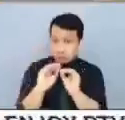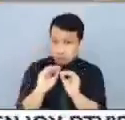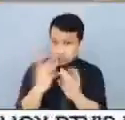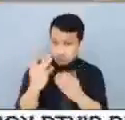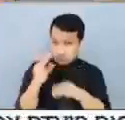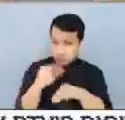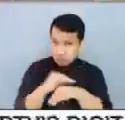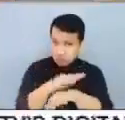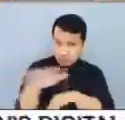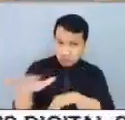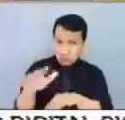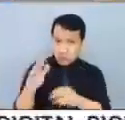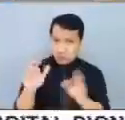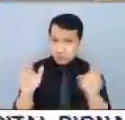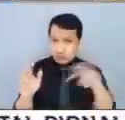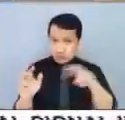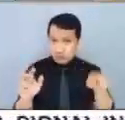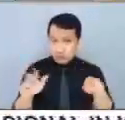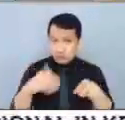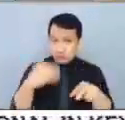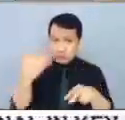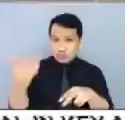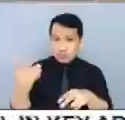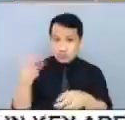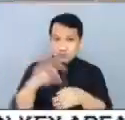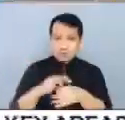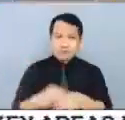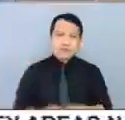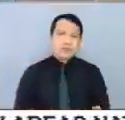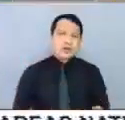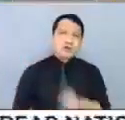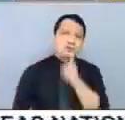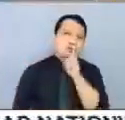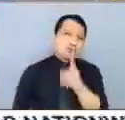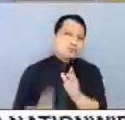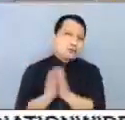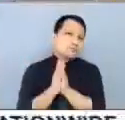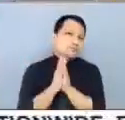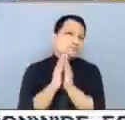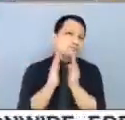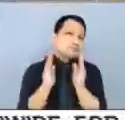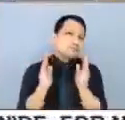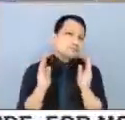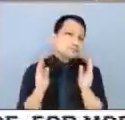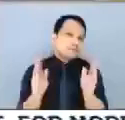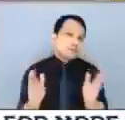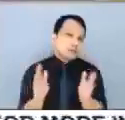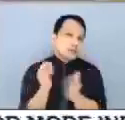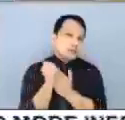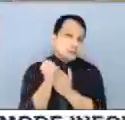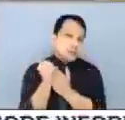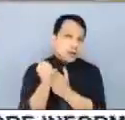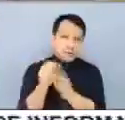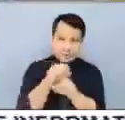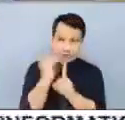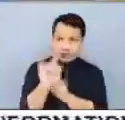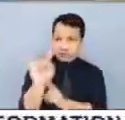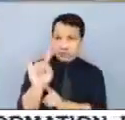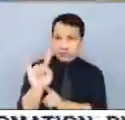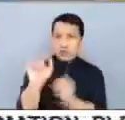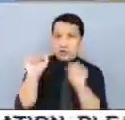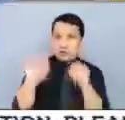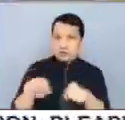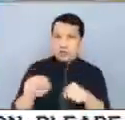niya. Spread muna sa social media, and then rallies. Ang lalaki. Dunarf yung mga